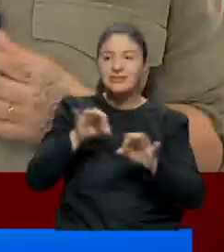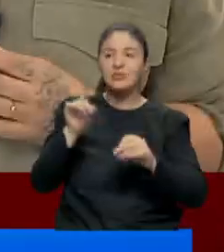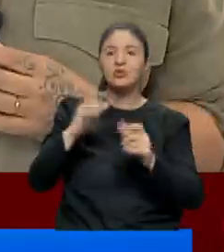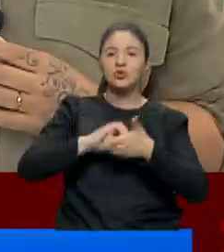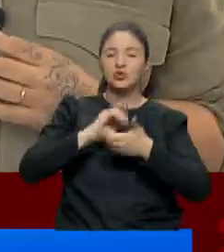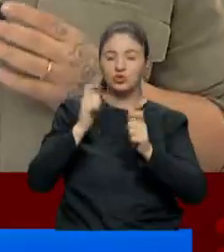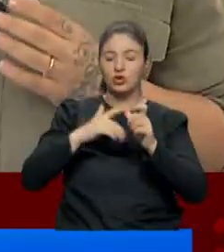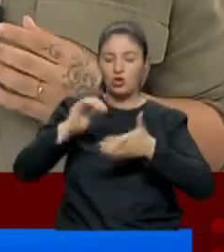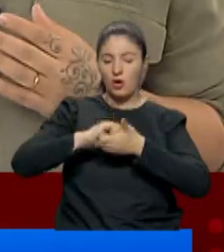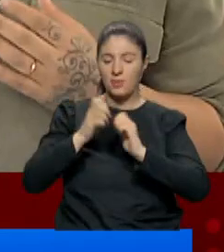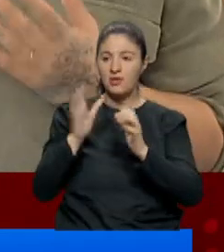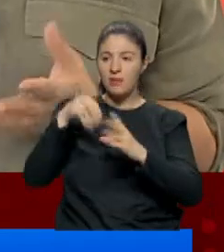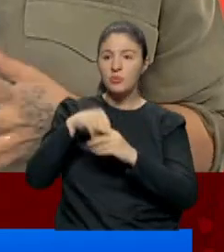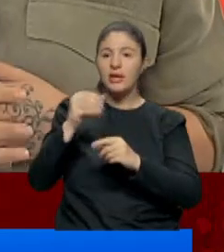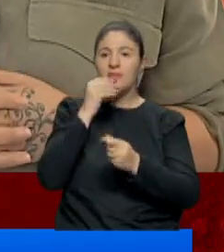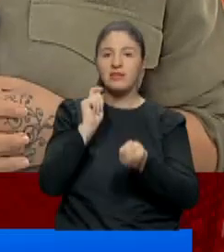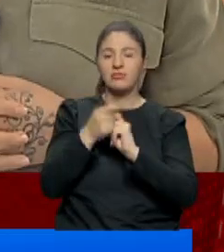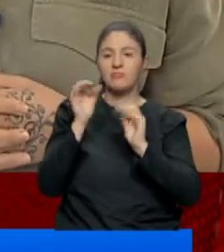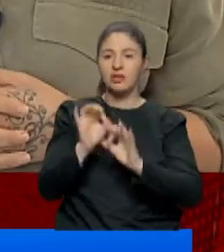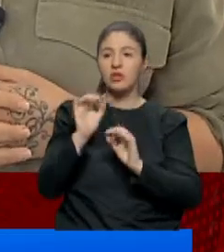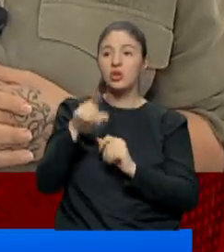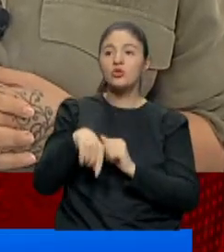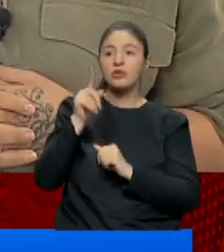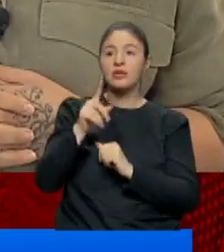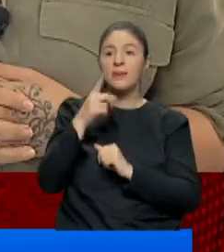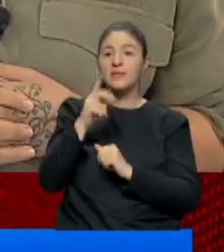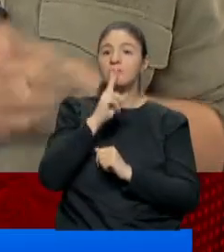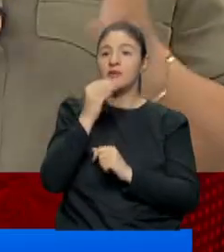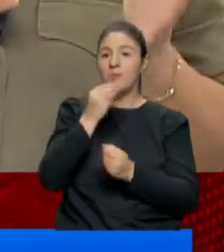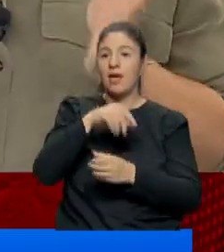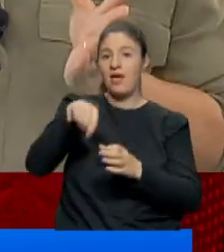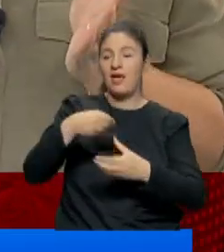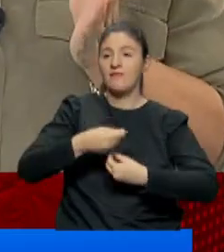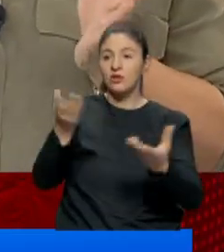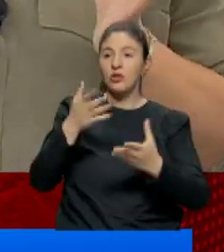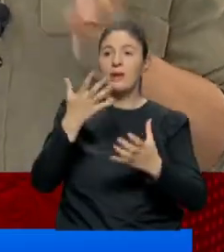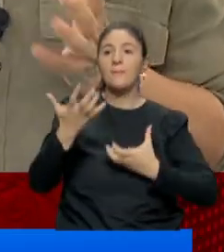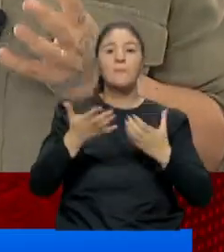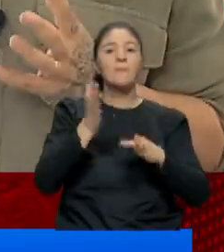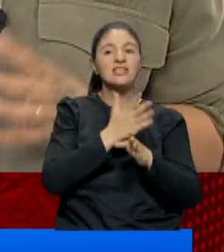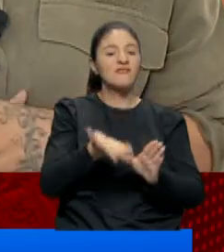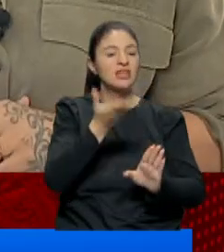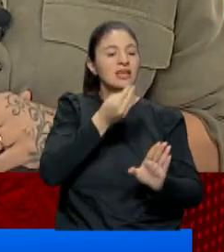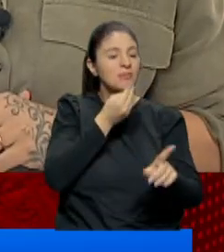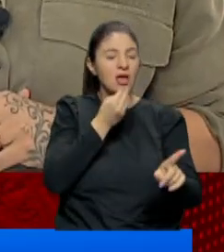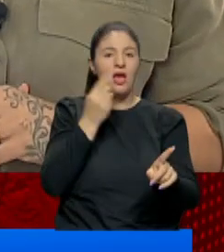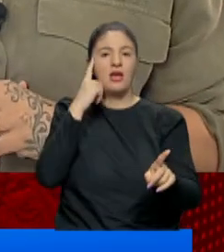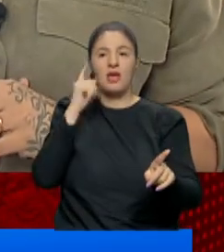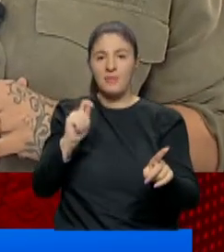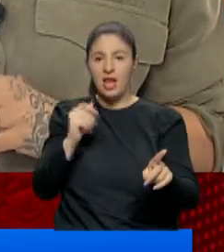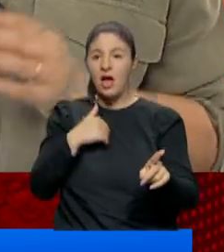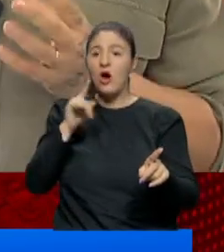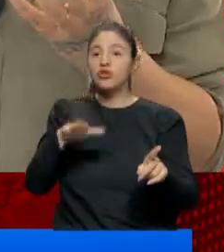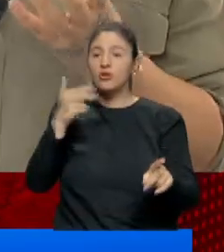sosyal kooperatif bünyesinde bunları yemeye dönüştürmeye başladı şimdi bir iki kişi Yemek yapıyoruz şimdi pazar kaynaklı fazla gıdaya dayanarak